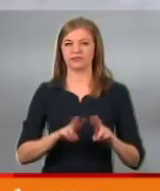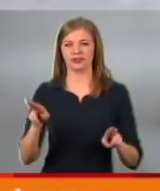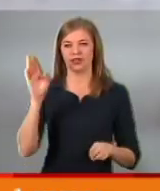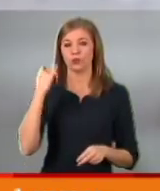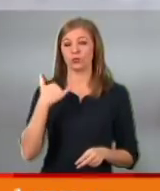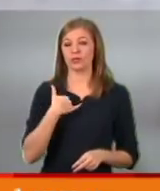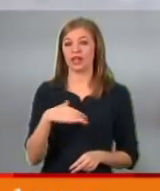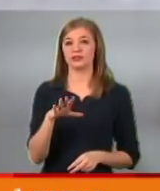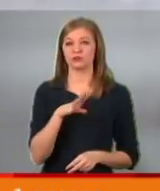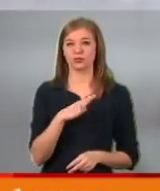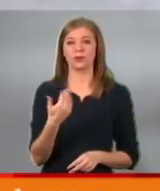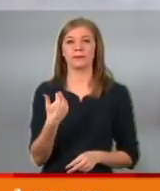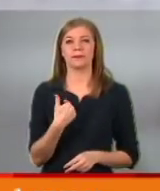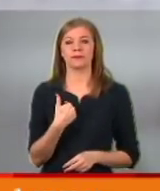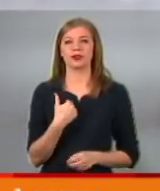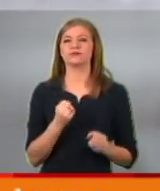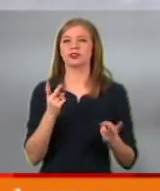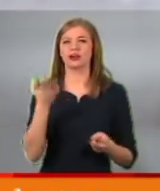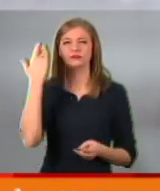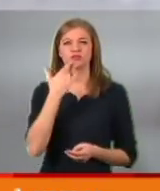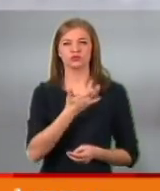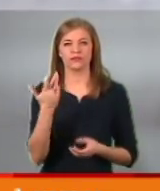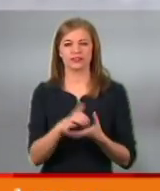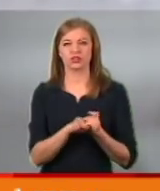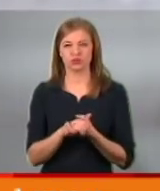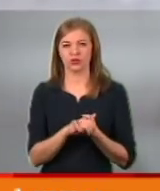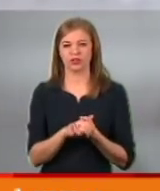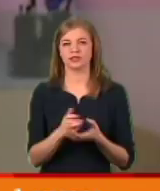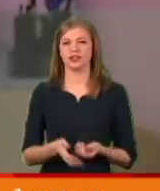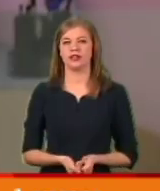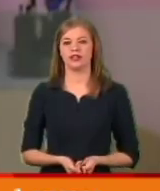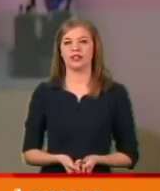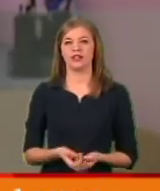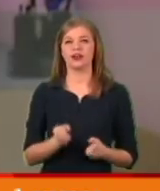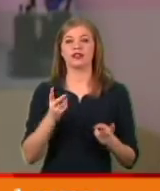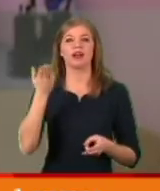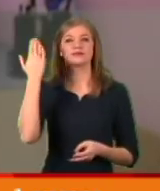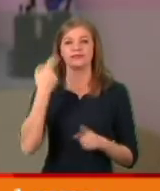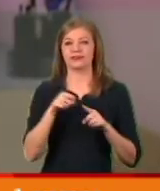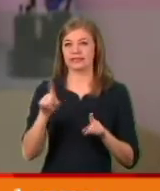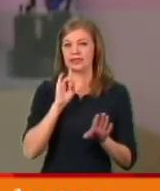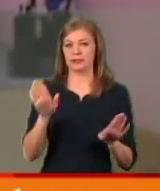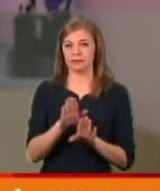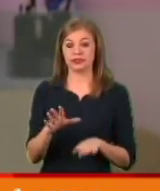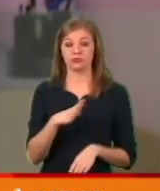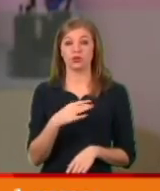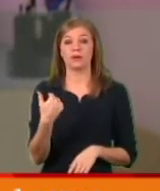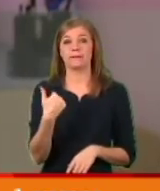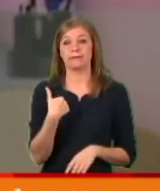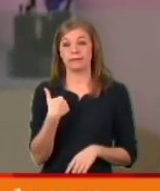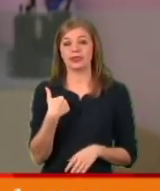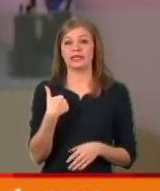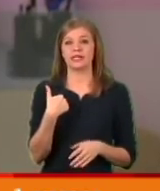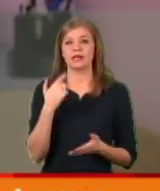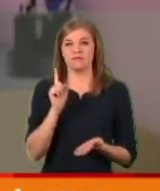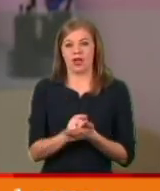У нас був мій дім. Як там, Совєтський Союз, ні адрес, як це було в цій пісні. Тому ми